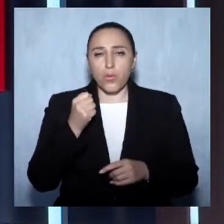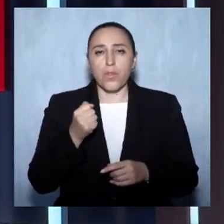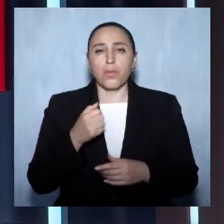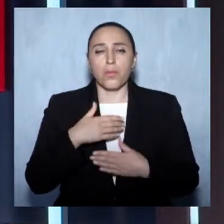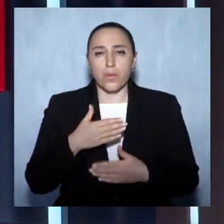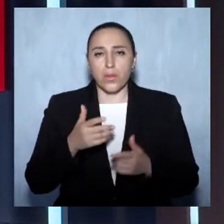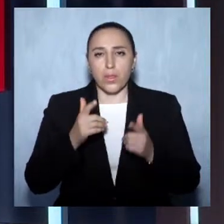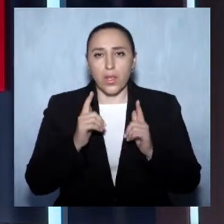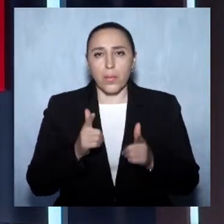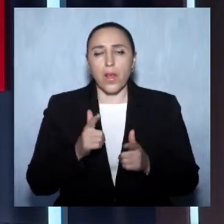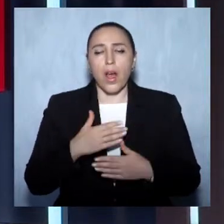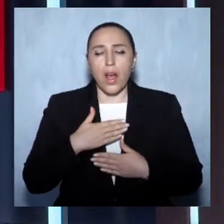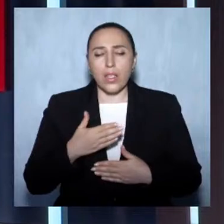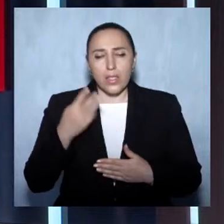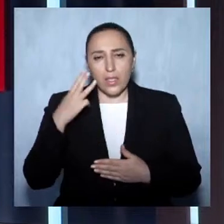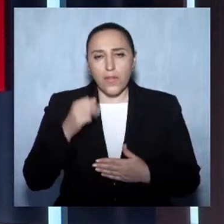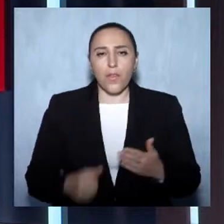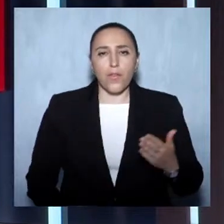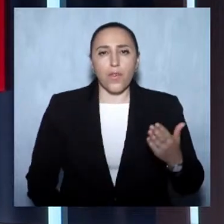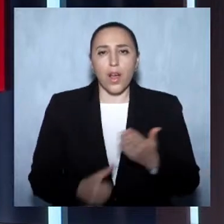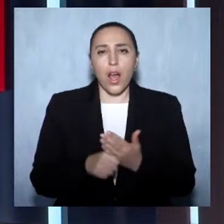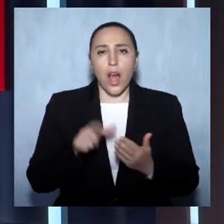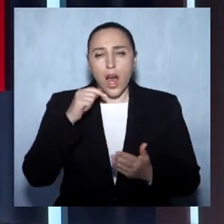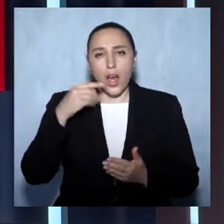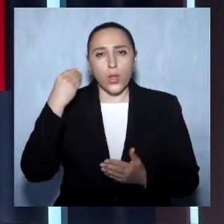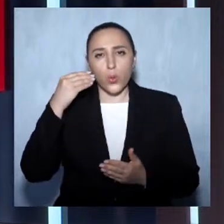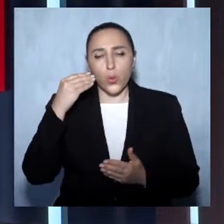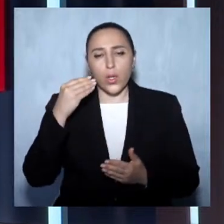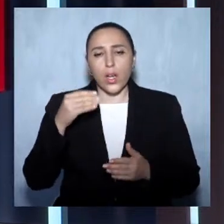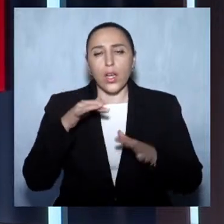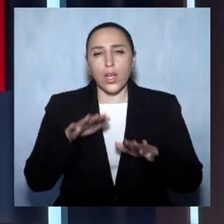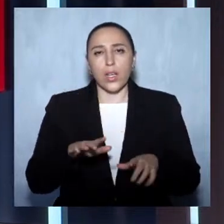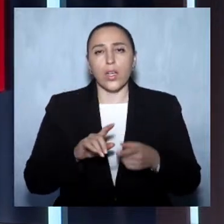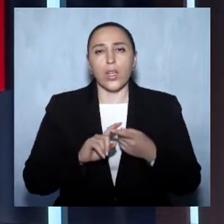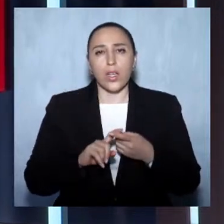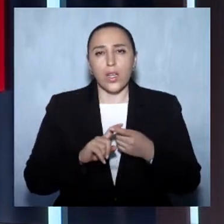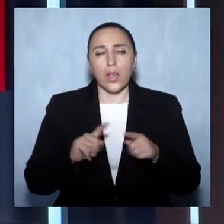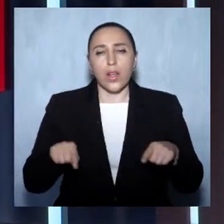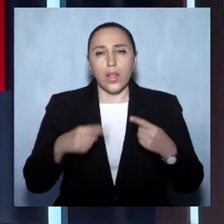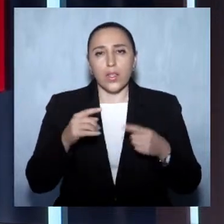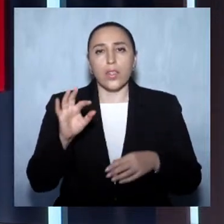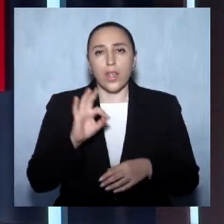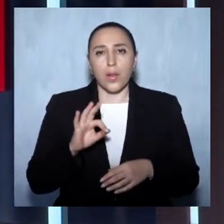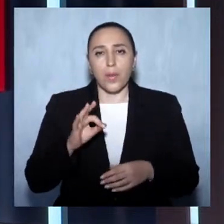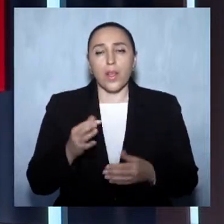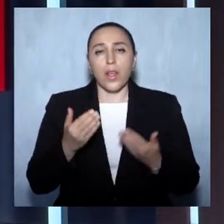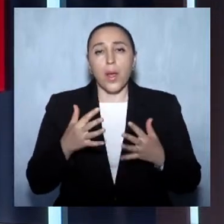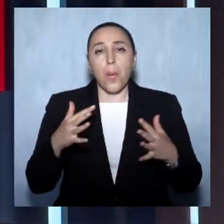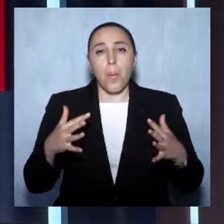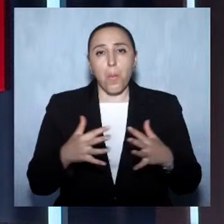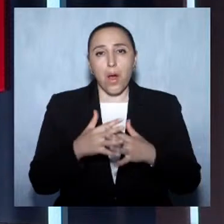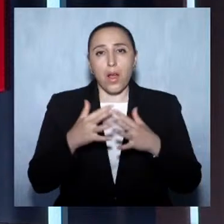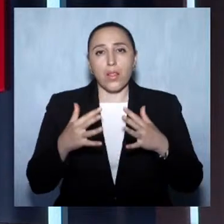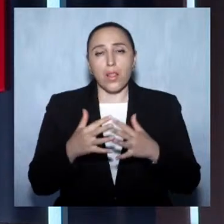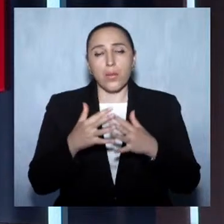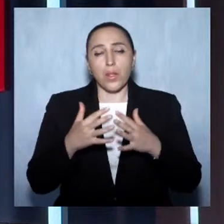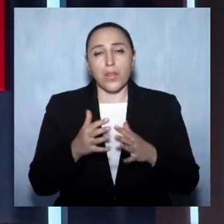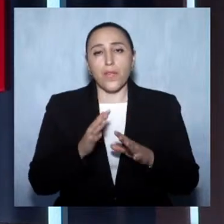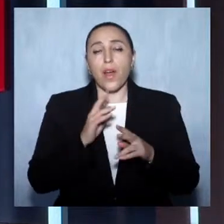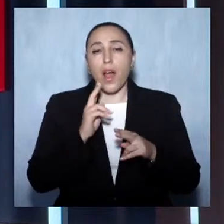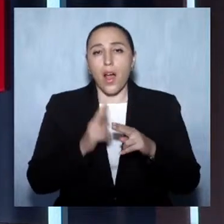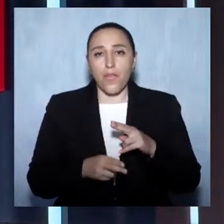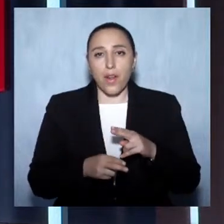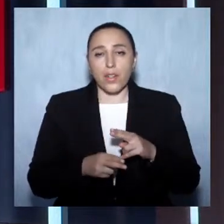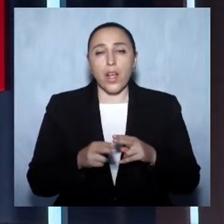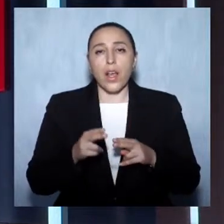պատրաստ է ամենաակտիվ կերպով օժանդակել հայ-թուրքական հարաբերությունների բարելավմանը։ Այժմ, երբ պատերազմն այնտեղ խավարտվել է, դրվել